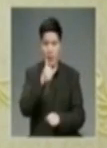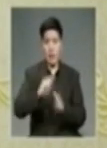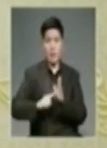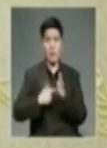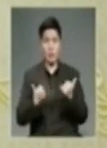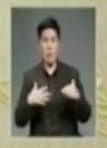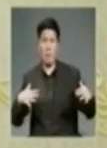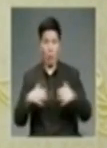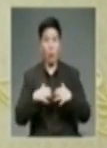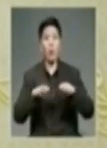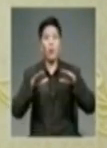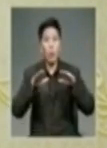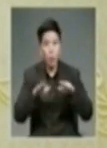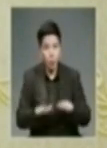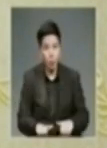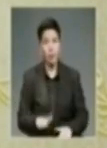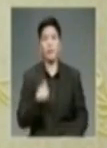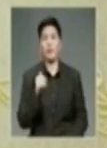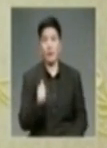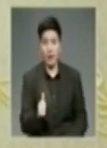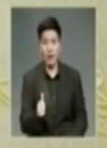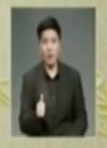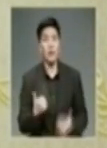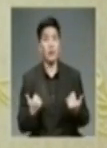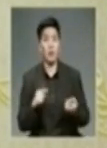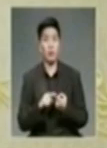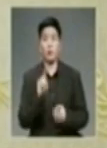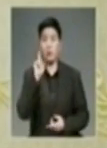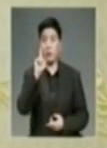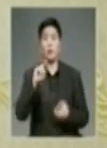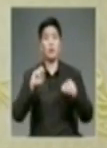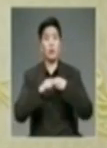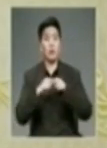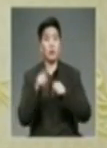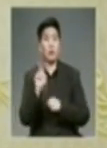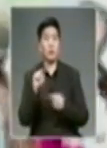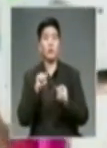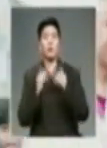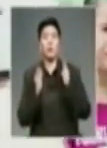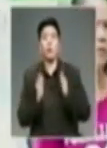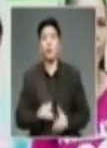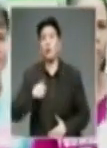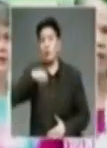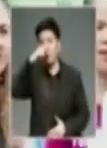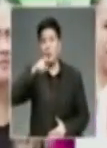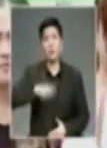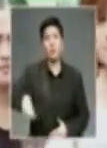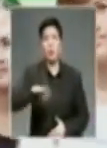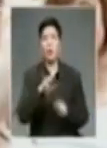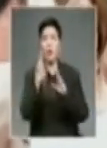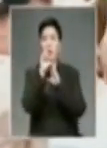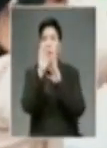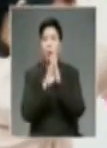ดอุบัติเหตุได้จำนวนมากพอสมควรในอีกแง่มุมของปัญหาก็เกิดจากการที่ประเทศเรายังมีระบบขนส่งมวล